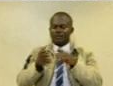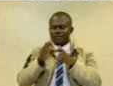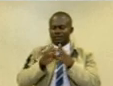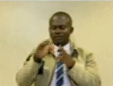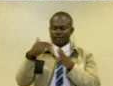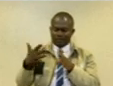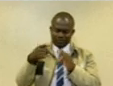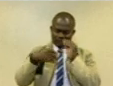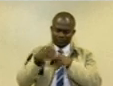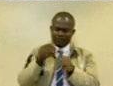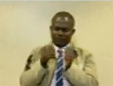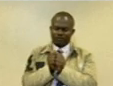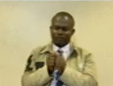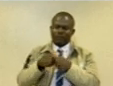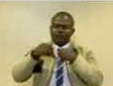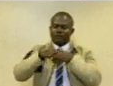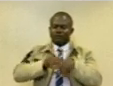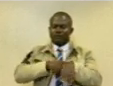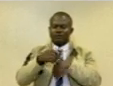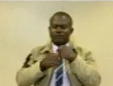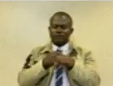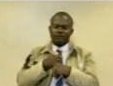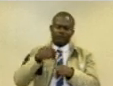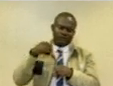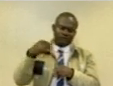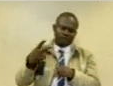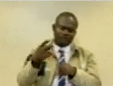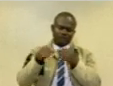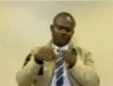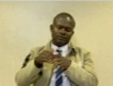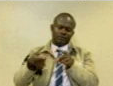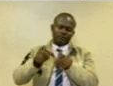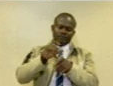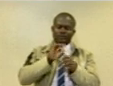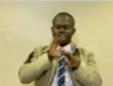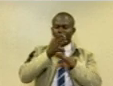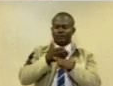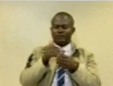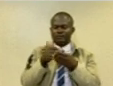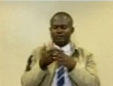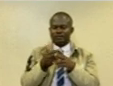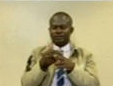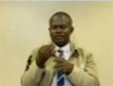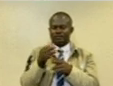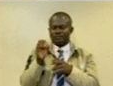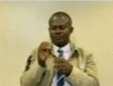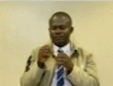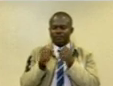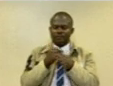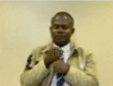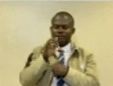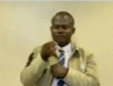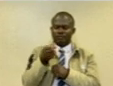25% by'ubucuruzi azatangwa mu gihe cy'imyaka ibiri akaba yanakongerwa akagera kuri 3% mu myaka itatu iri imbere